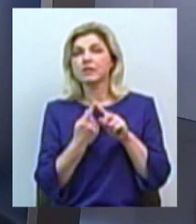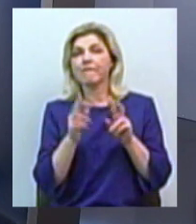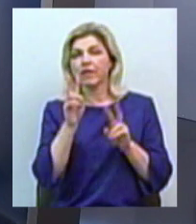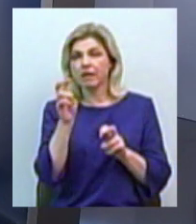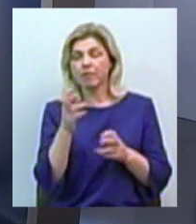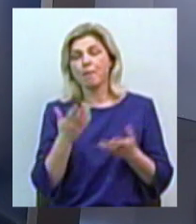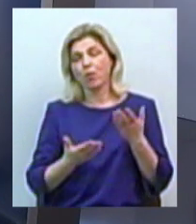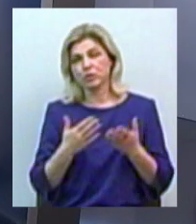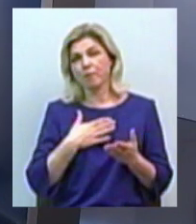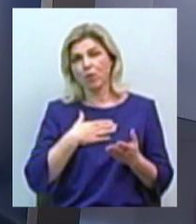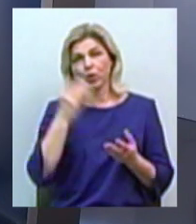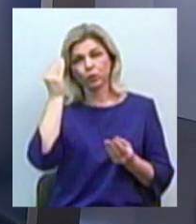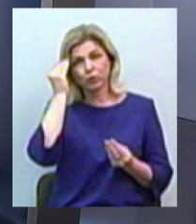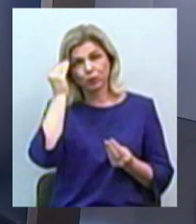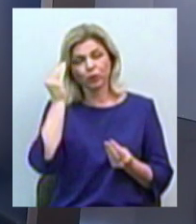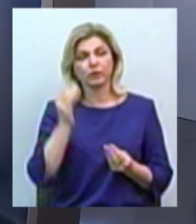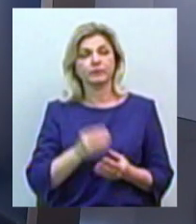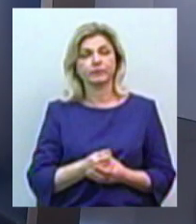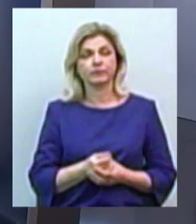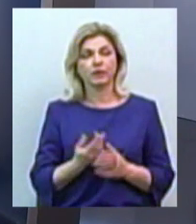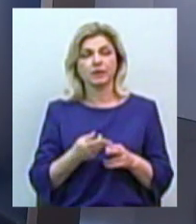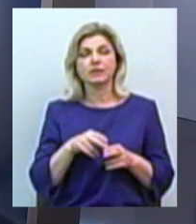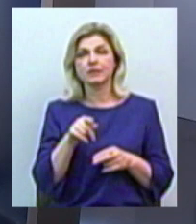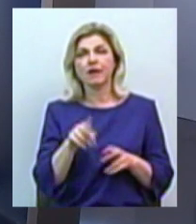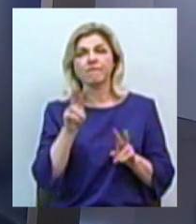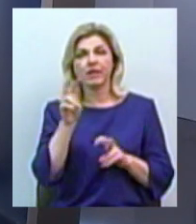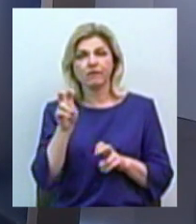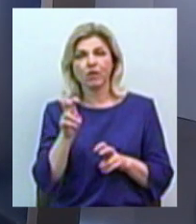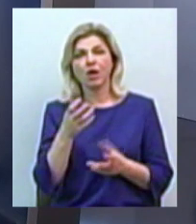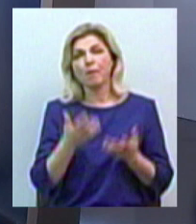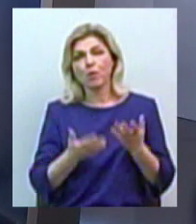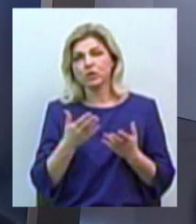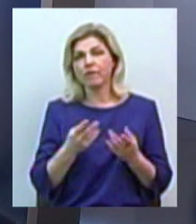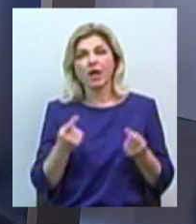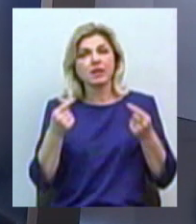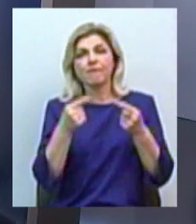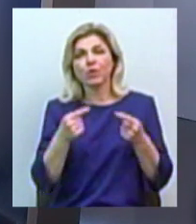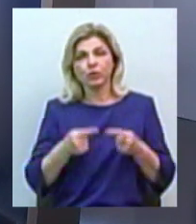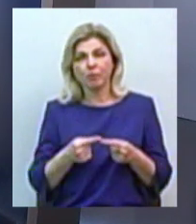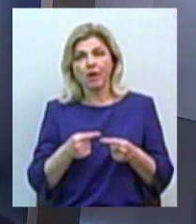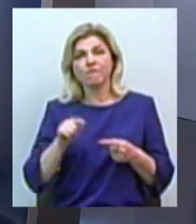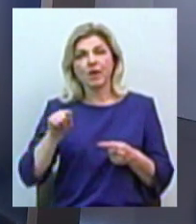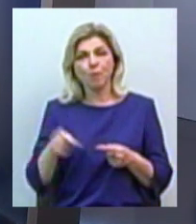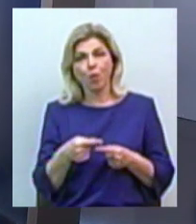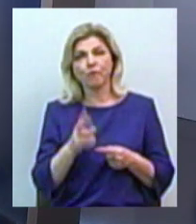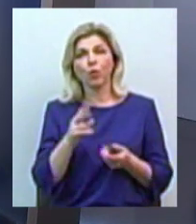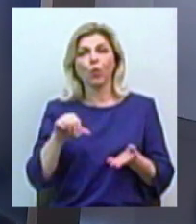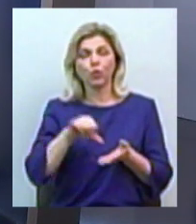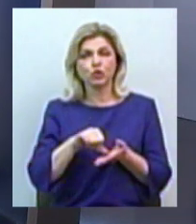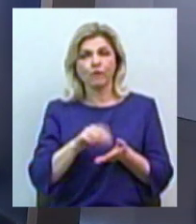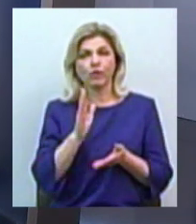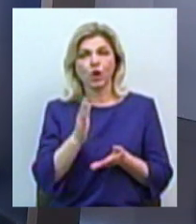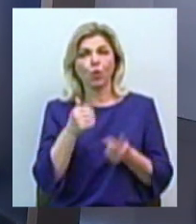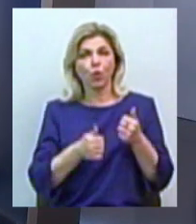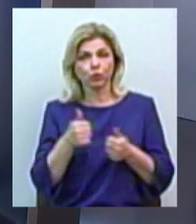можливо, на мою думку, ця фірма, можливо, не відповідатиме вимогам до участі у конкурсі, тому що